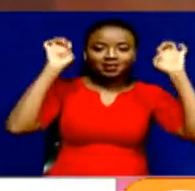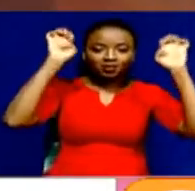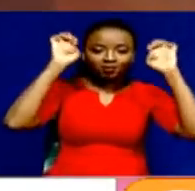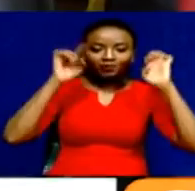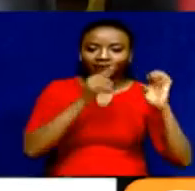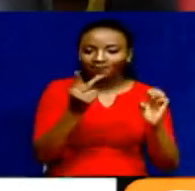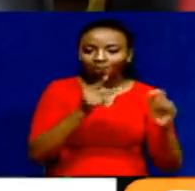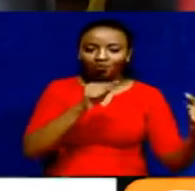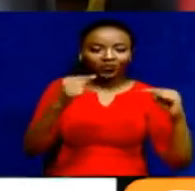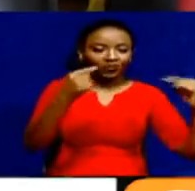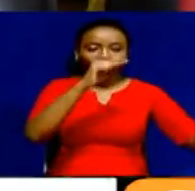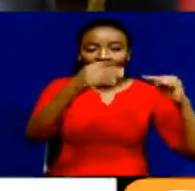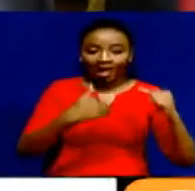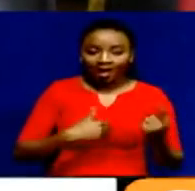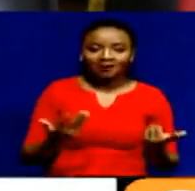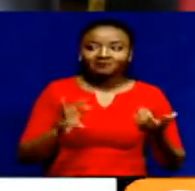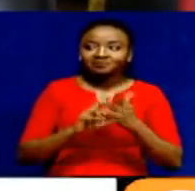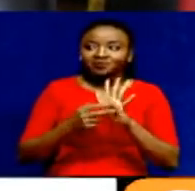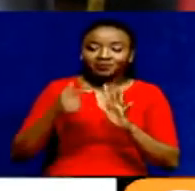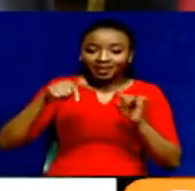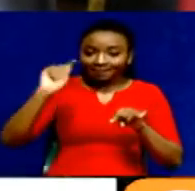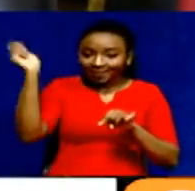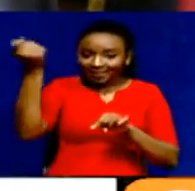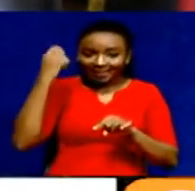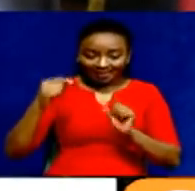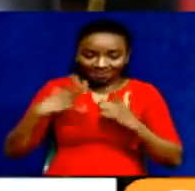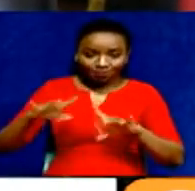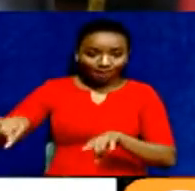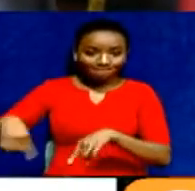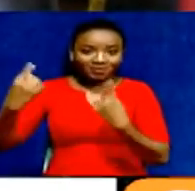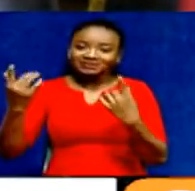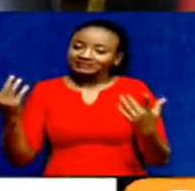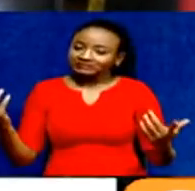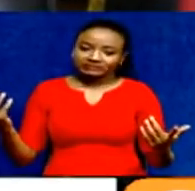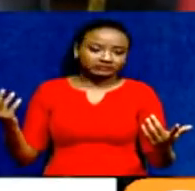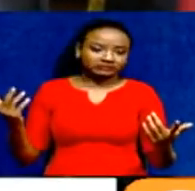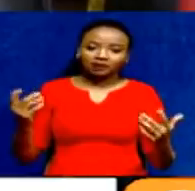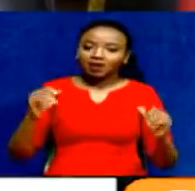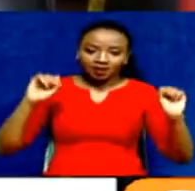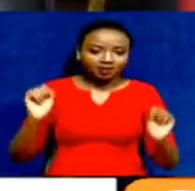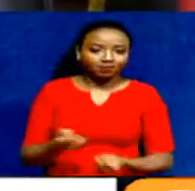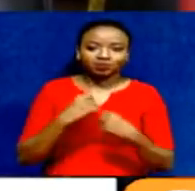yanashuhudia mivutano. We cannot afford to have actually a dispute in Kenya here. Where will the world go in